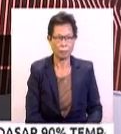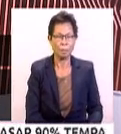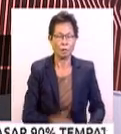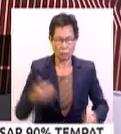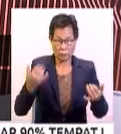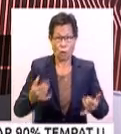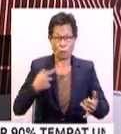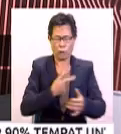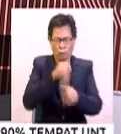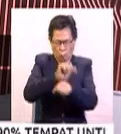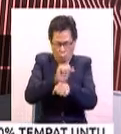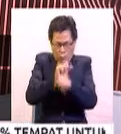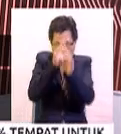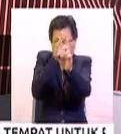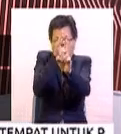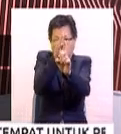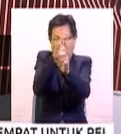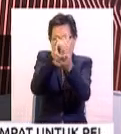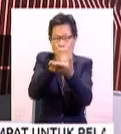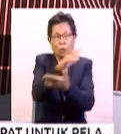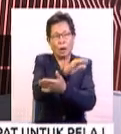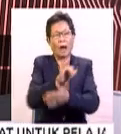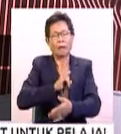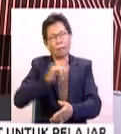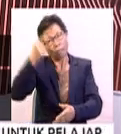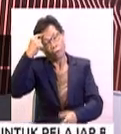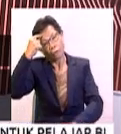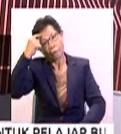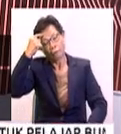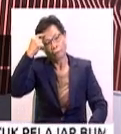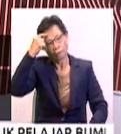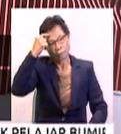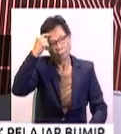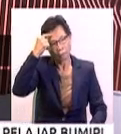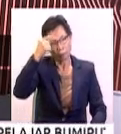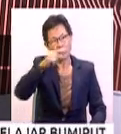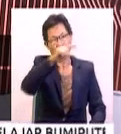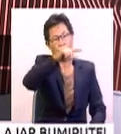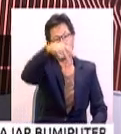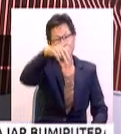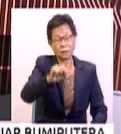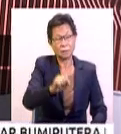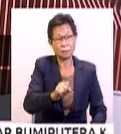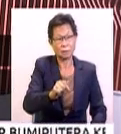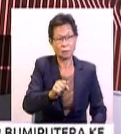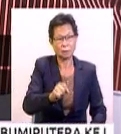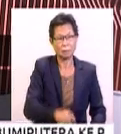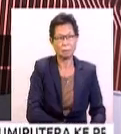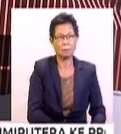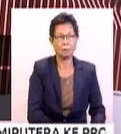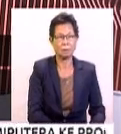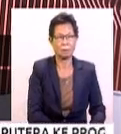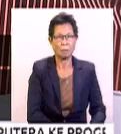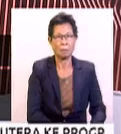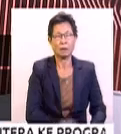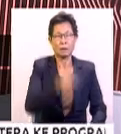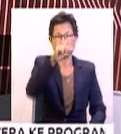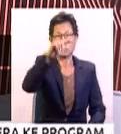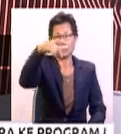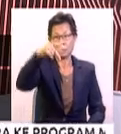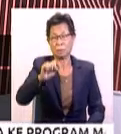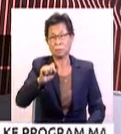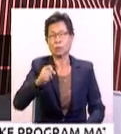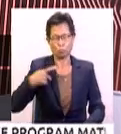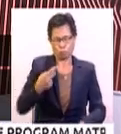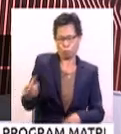that goal. Of course, I think the GPS approach is something that we have agreed on both civil